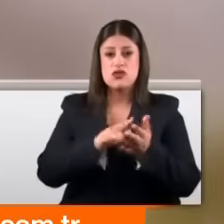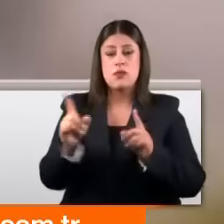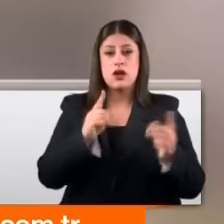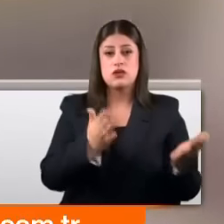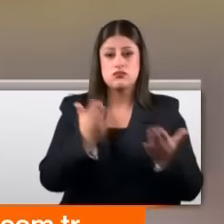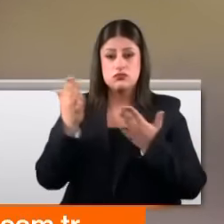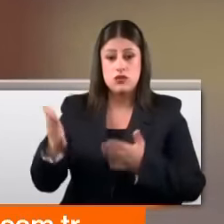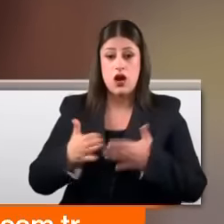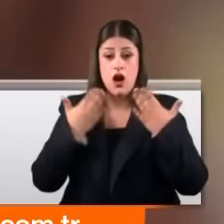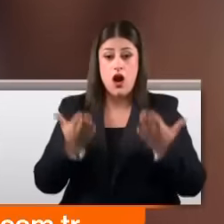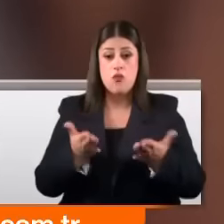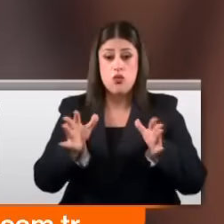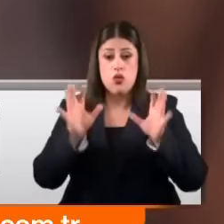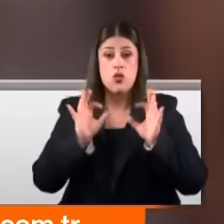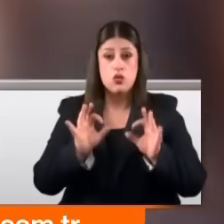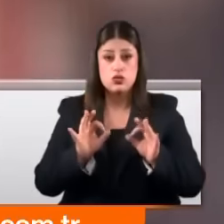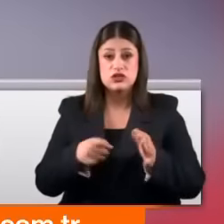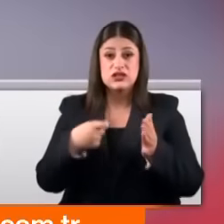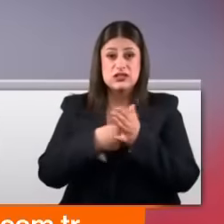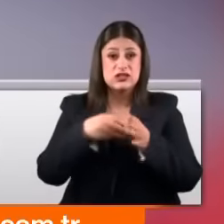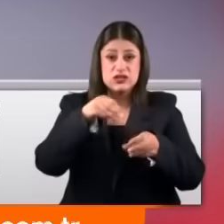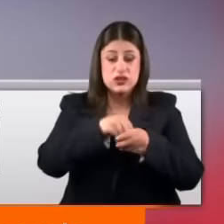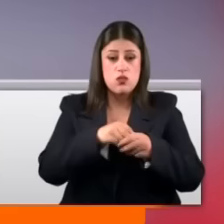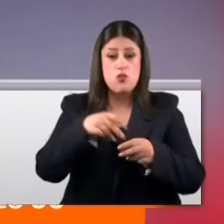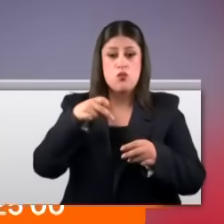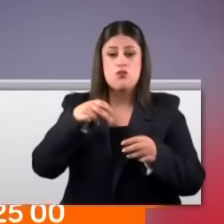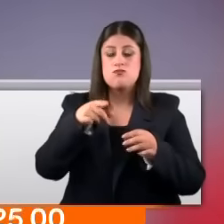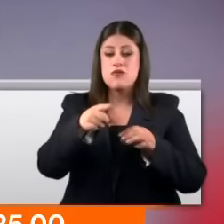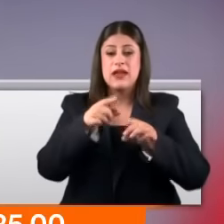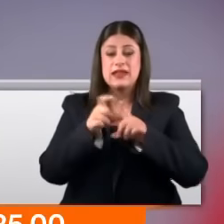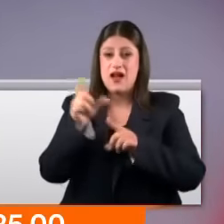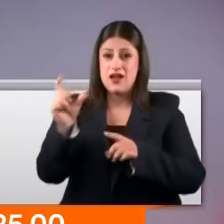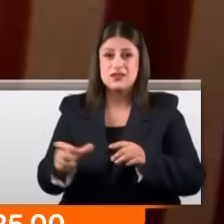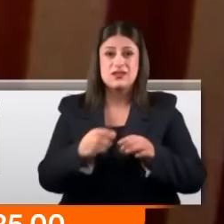edilmesi halinde aralarında Polat çiftinin de bulunduğu 5'i